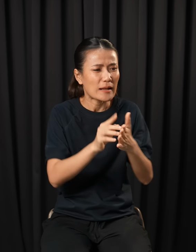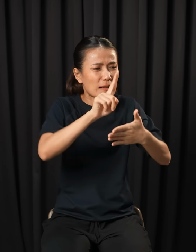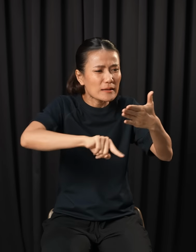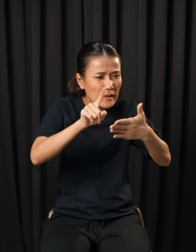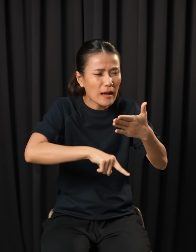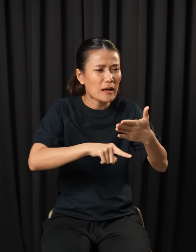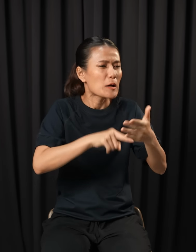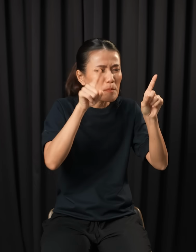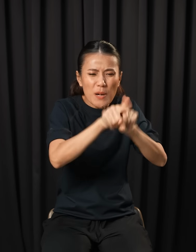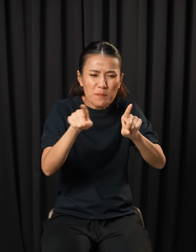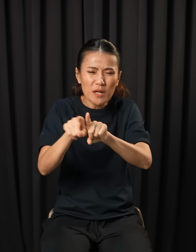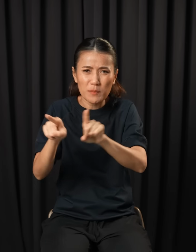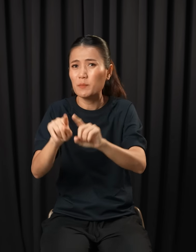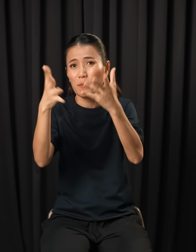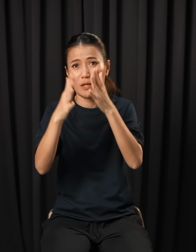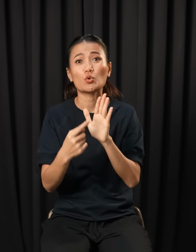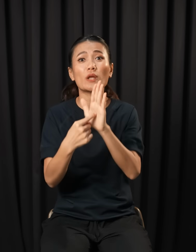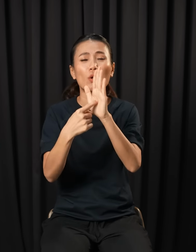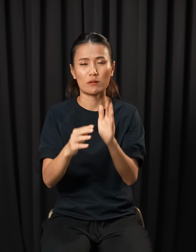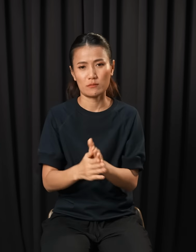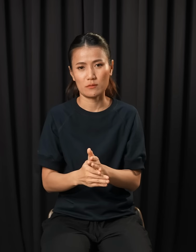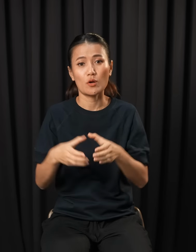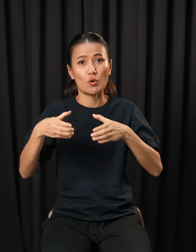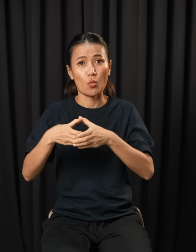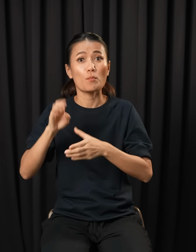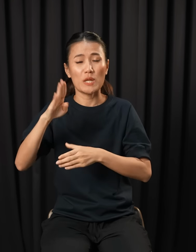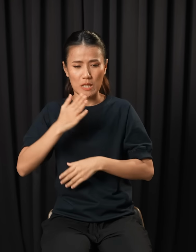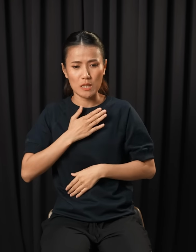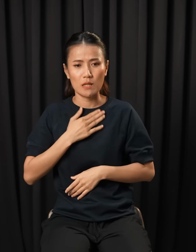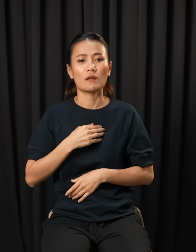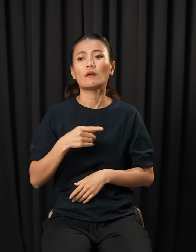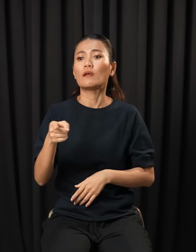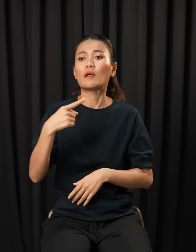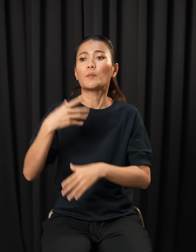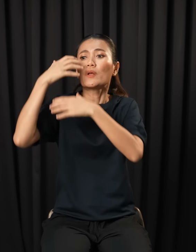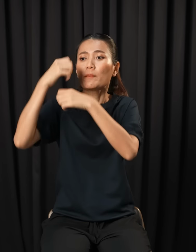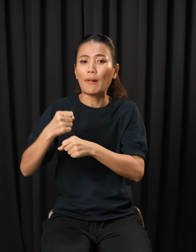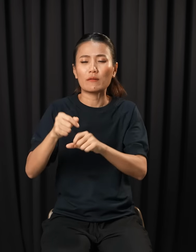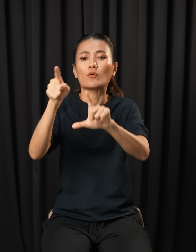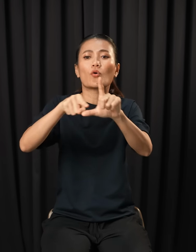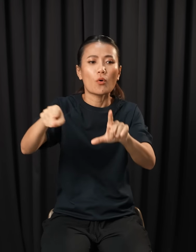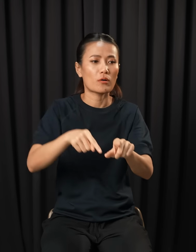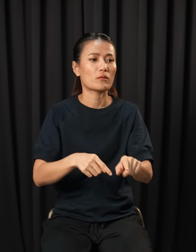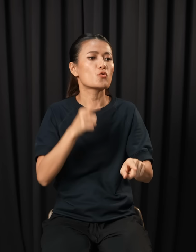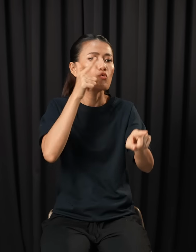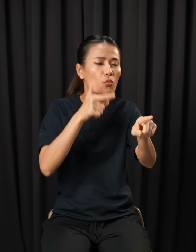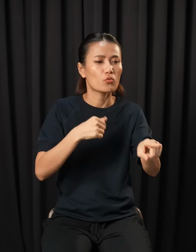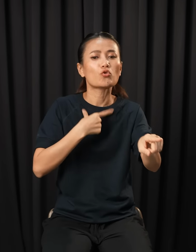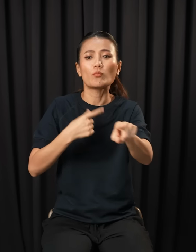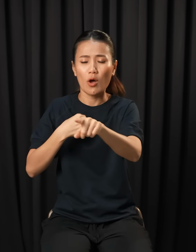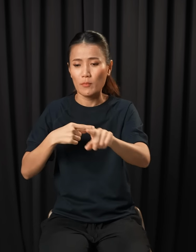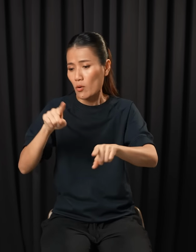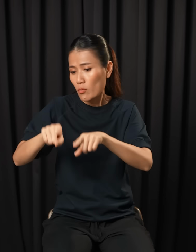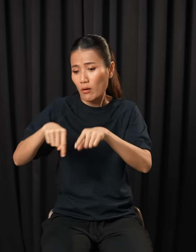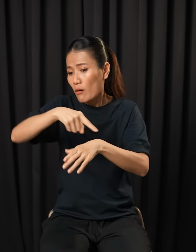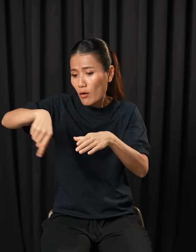ไม่ลงคะแนนแบบเดียวกันหมดหรอก เดี๋ยวขอตอบโต้ตอบอาจารย์ให้ฟังหน่อยเดี๋ยวอาจารย์เล่าพูดให้เสร็จ ไม่คืออย่างผมรุ่น B เนี่ยมันก็มีทั้